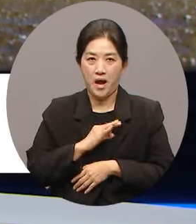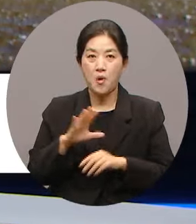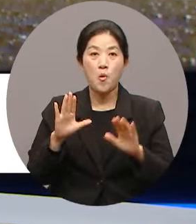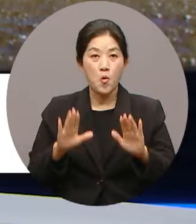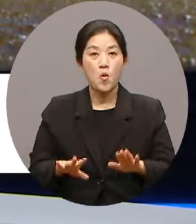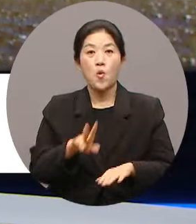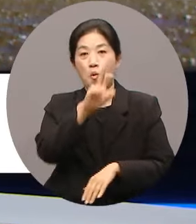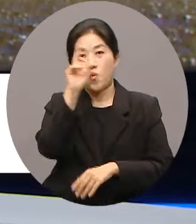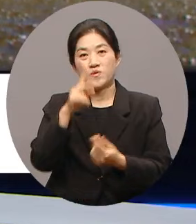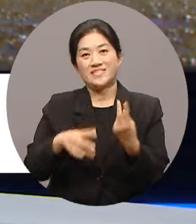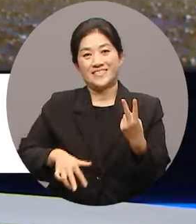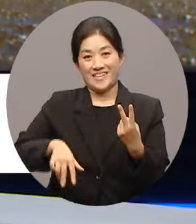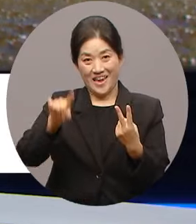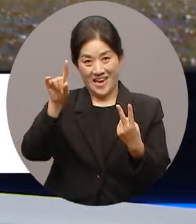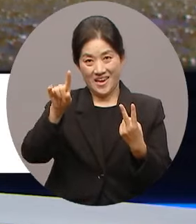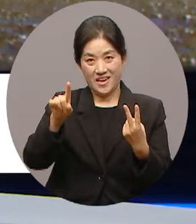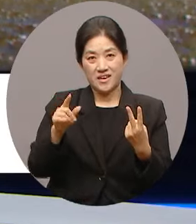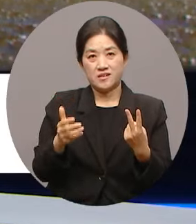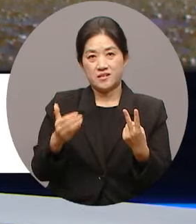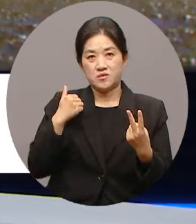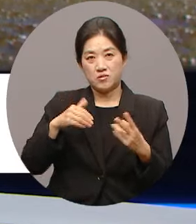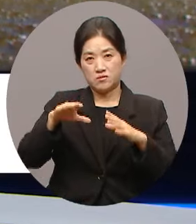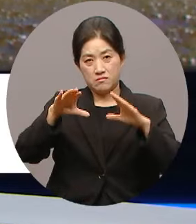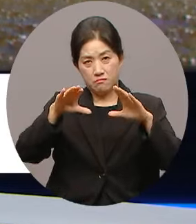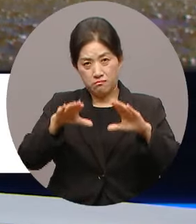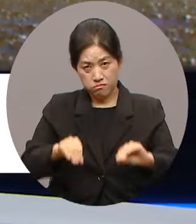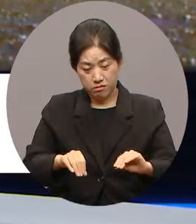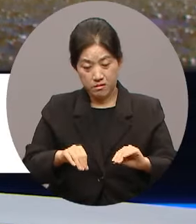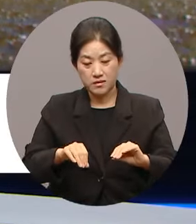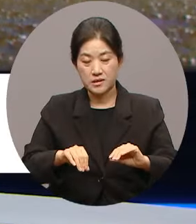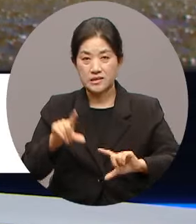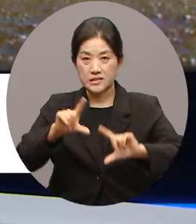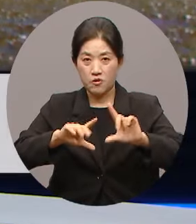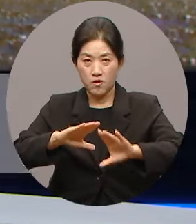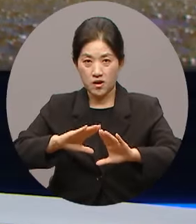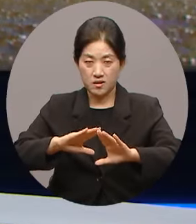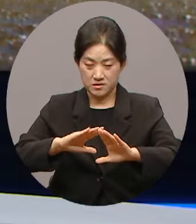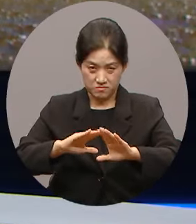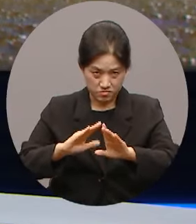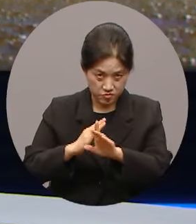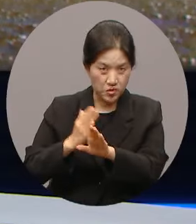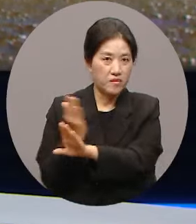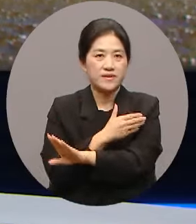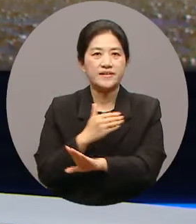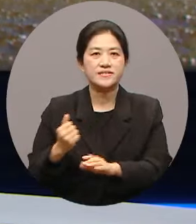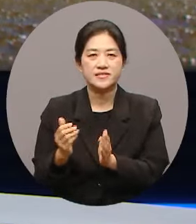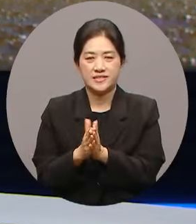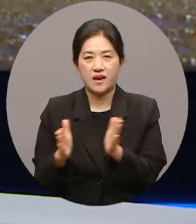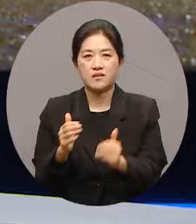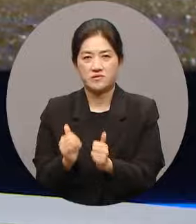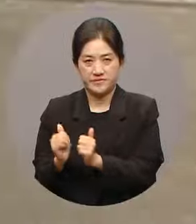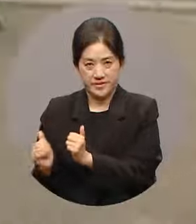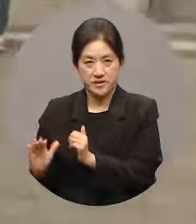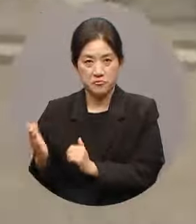오후 2차전에 앞서 중단된 상황부터 경기가 재개됩니다. 이명노 기자의 보도입니다.